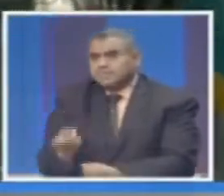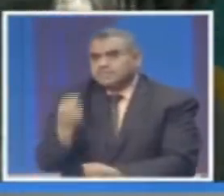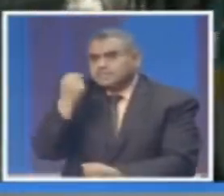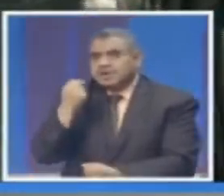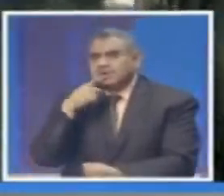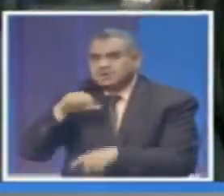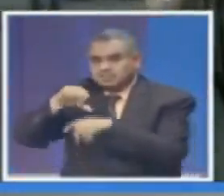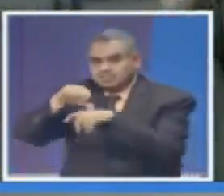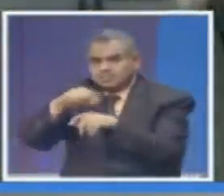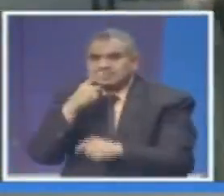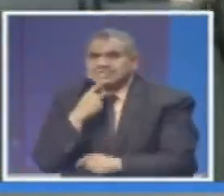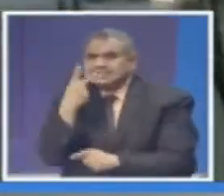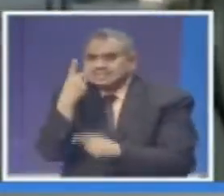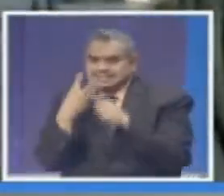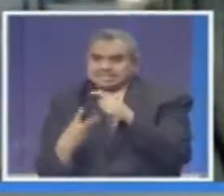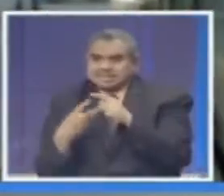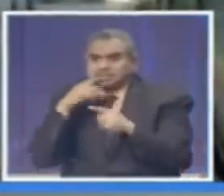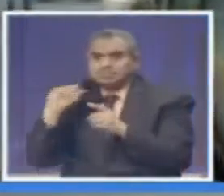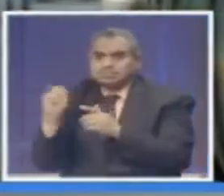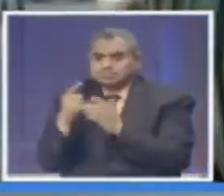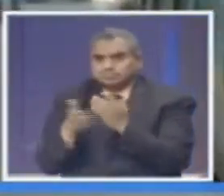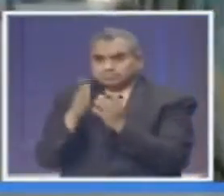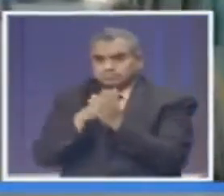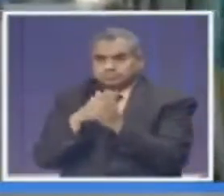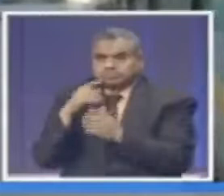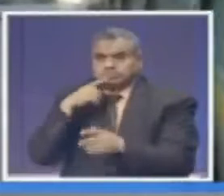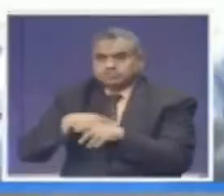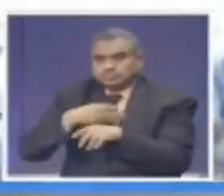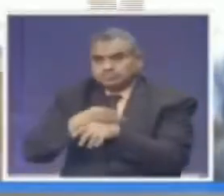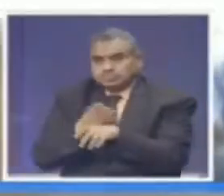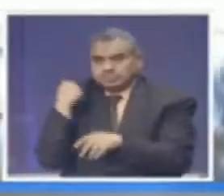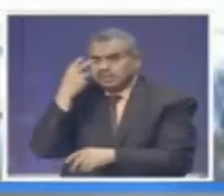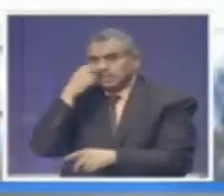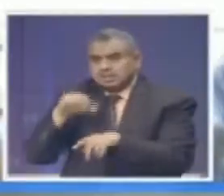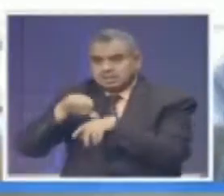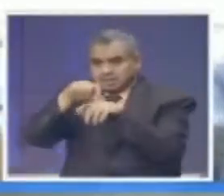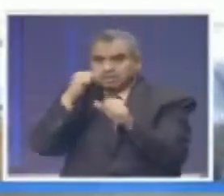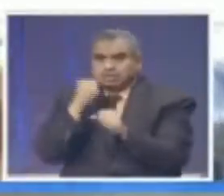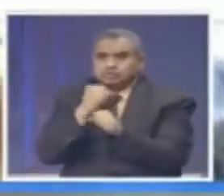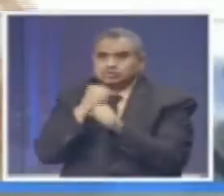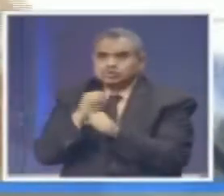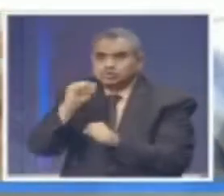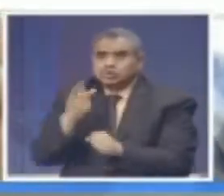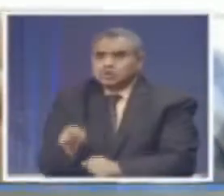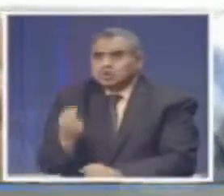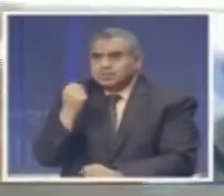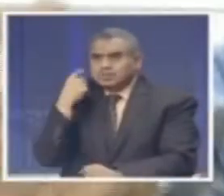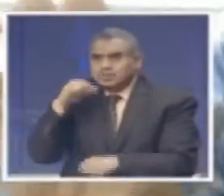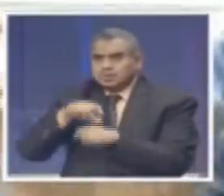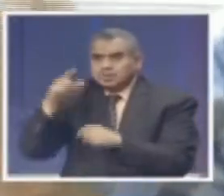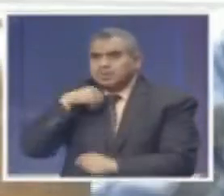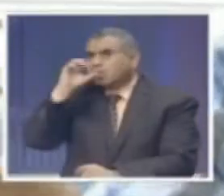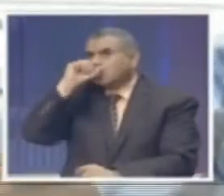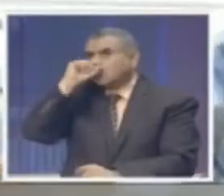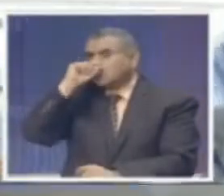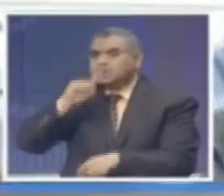رحلتهم إلى ثلث الوقت المعتاد تقريبا. فرضت عليا الوقت، يعني أنا كنت باخدها من هنا للشغل في أمارات العبور كان